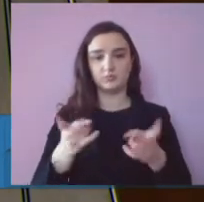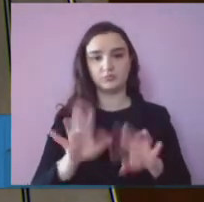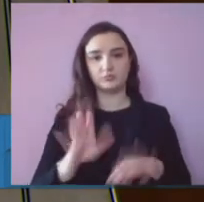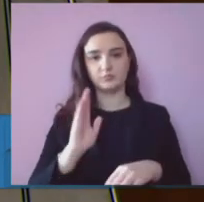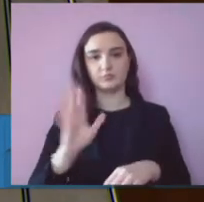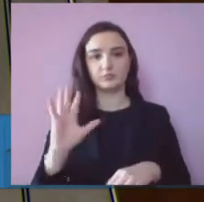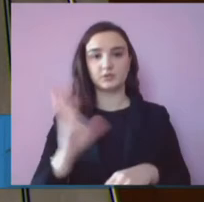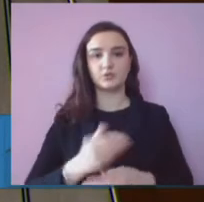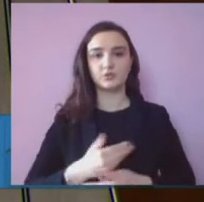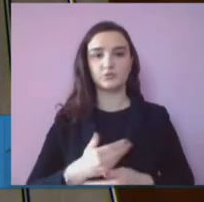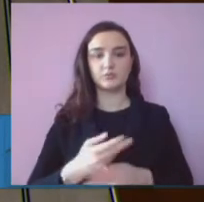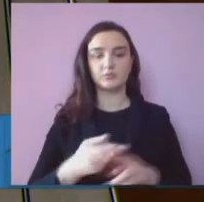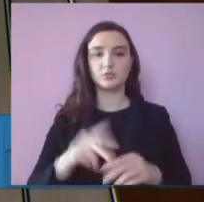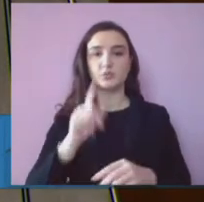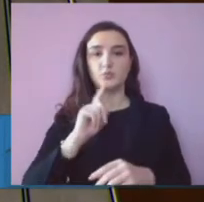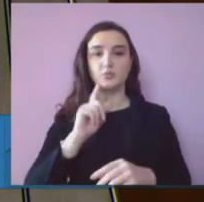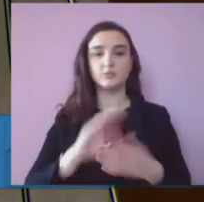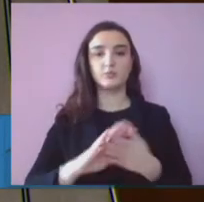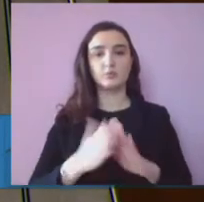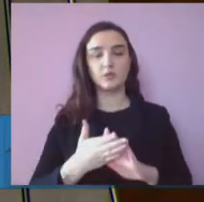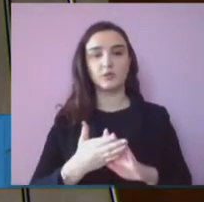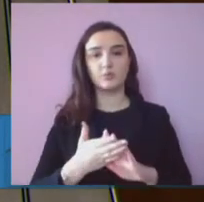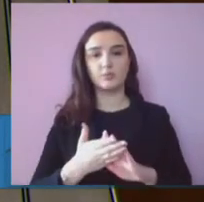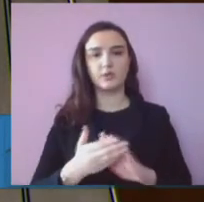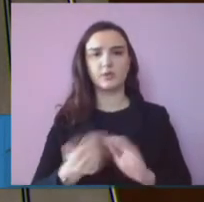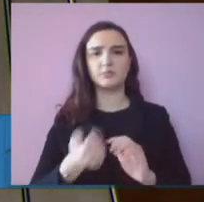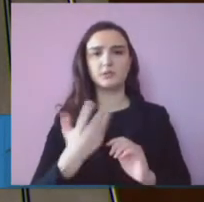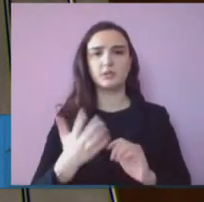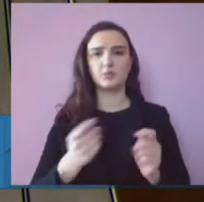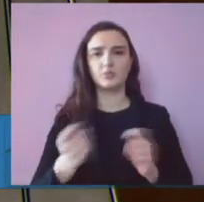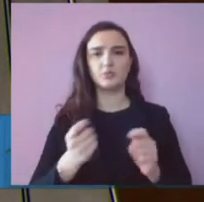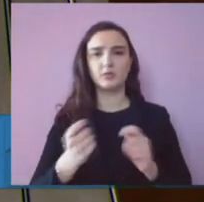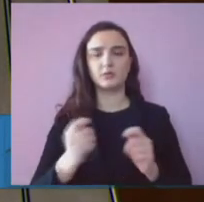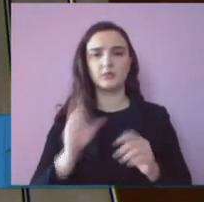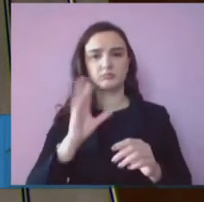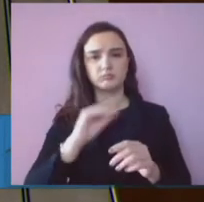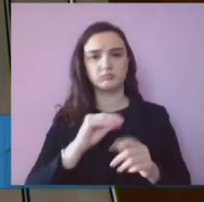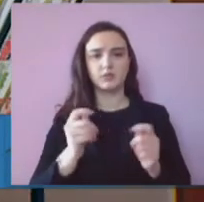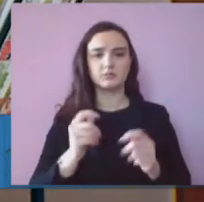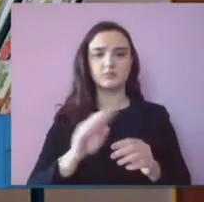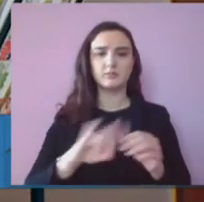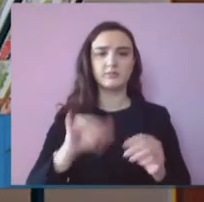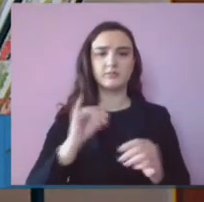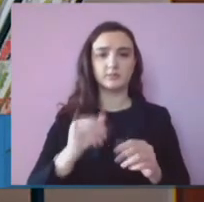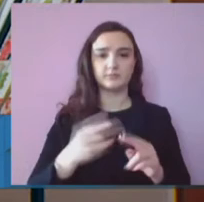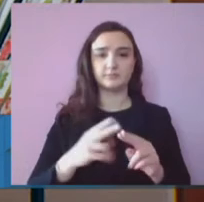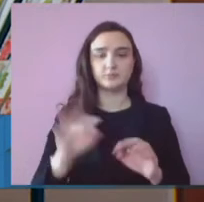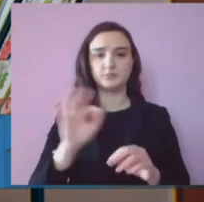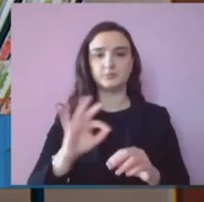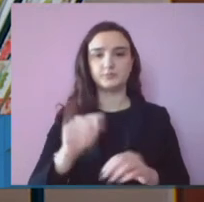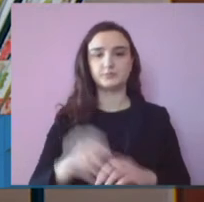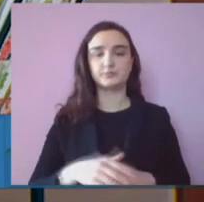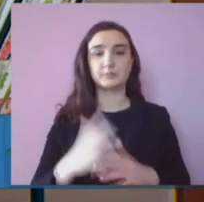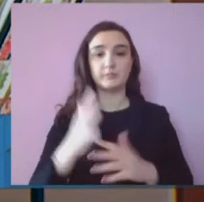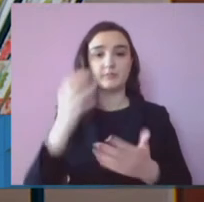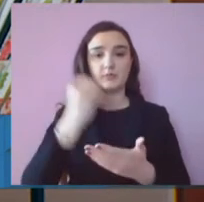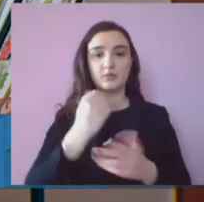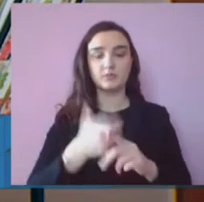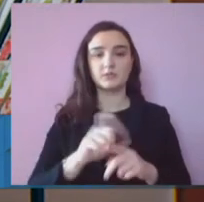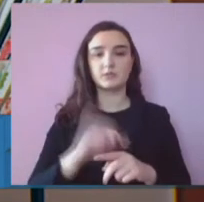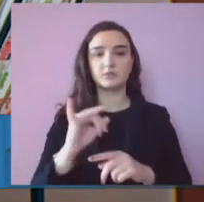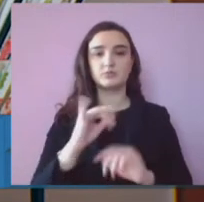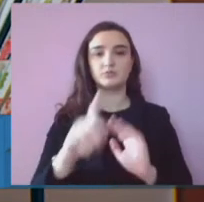ცხოვრება, ეს არის დროებითი მდგომარეობა, რამდენად უმართავი შეიძლება იყოს? კი ბატონო, ესე დიდი მადლობა, ძალიან მნიშვნელოვანი